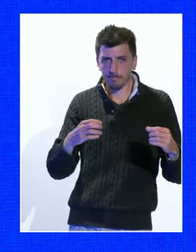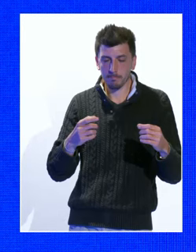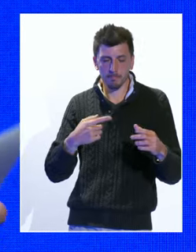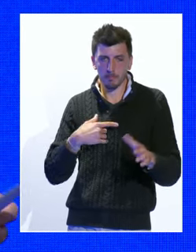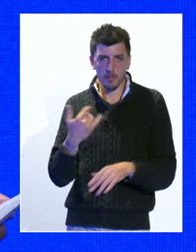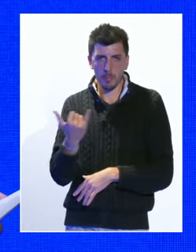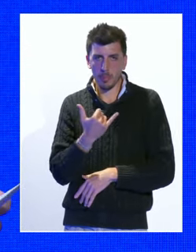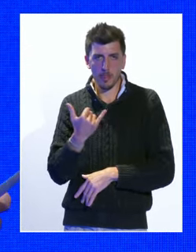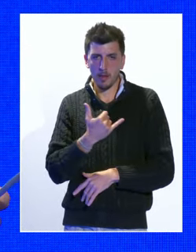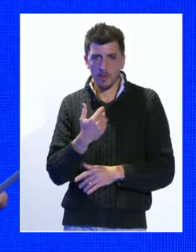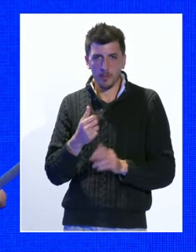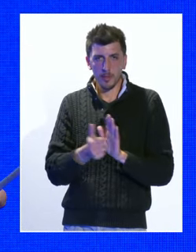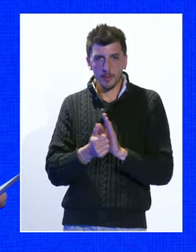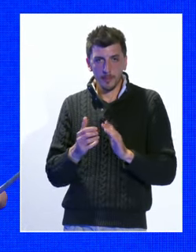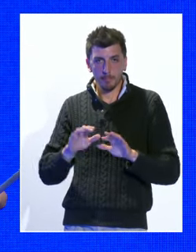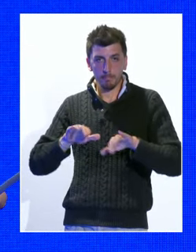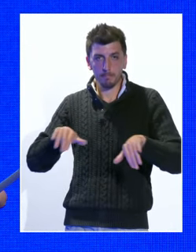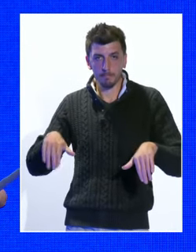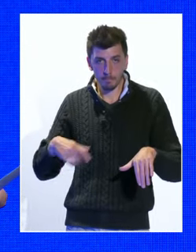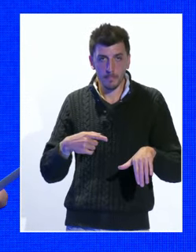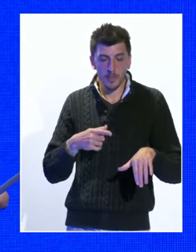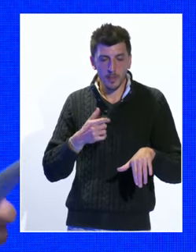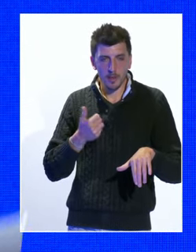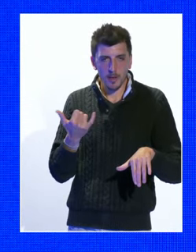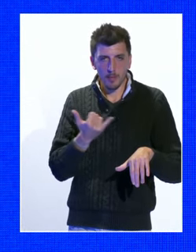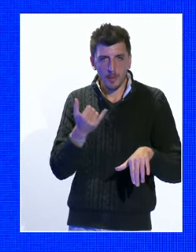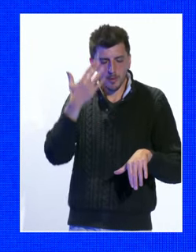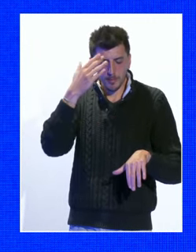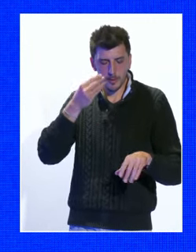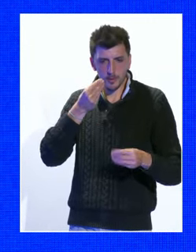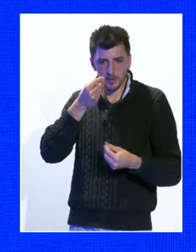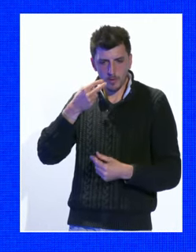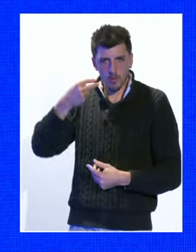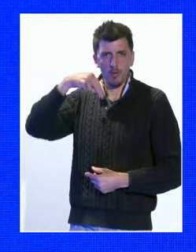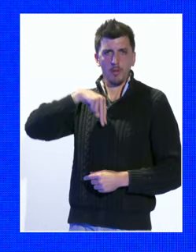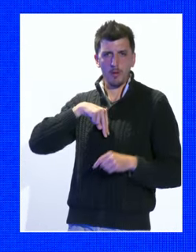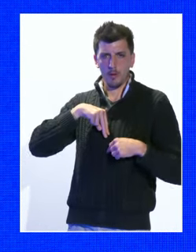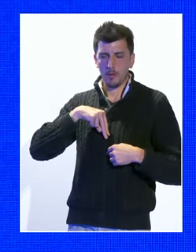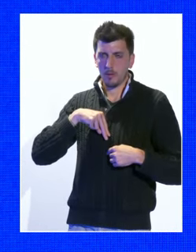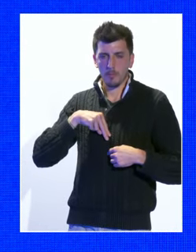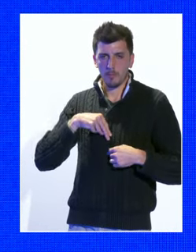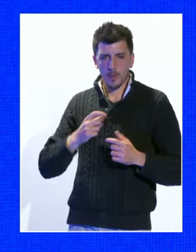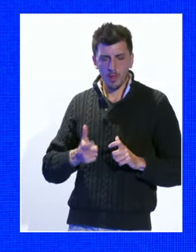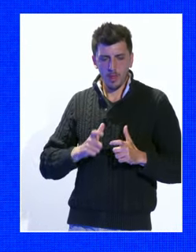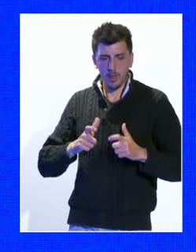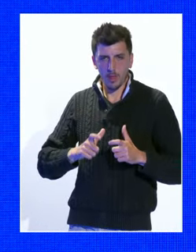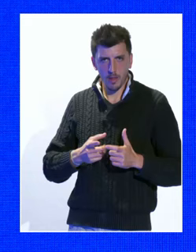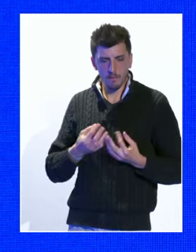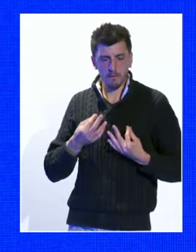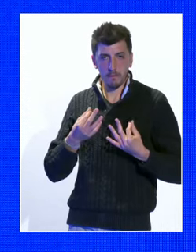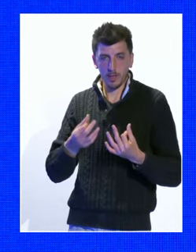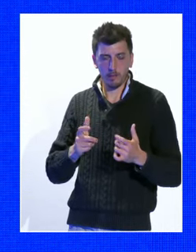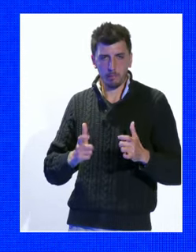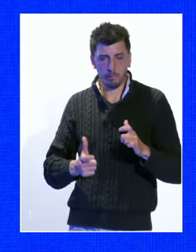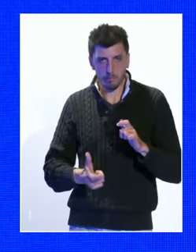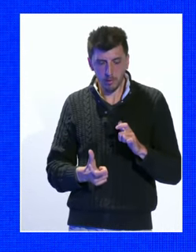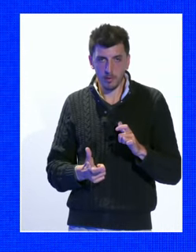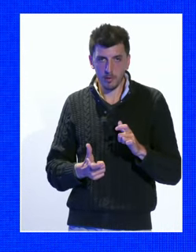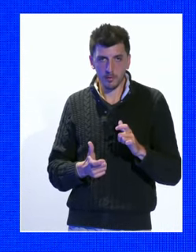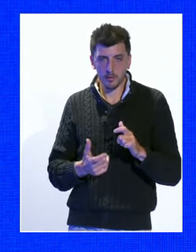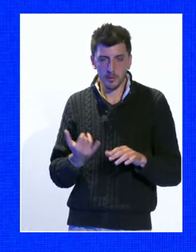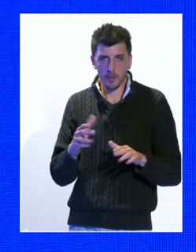rôle si l'on est soi-même fragile, fatigué ou en déséquilibre. Or, ces